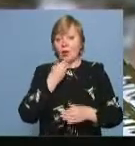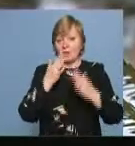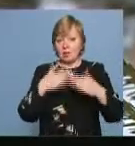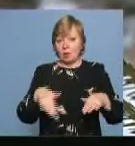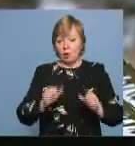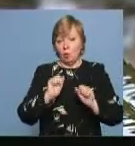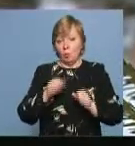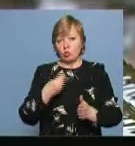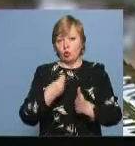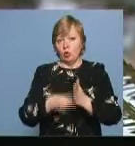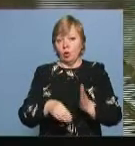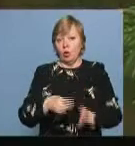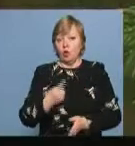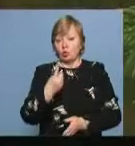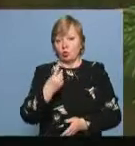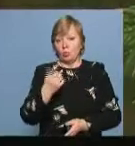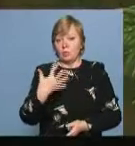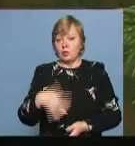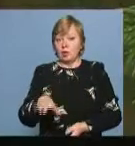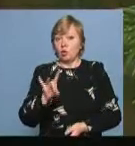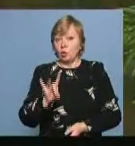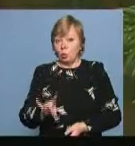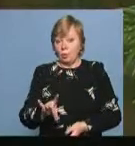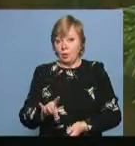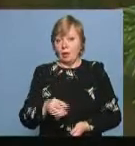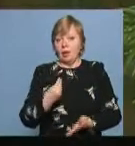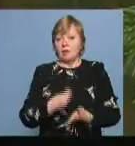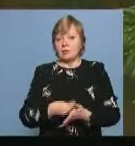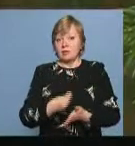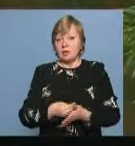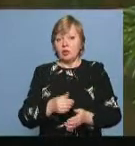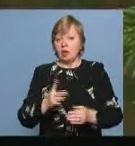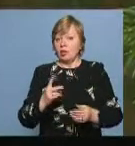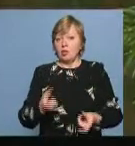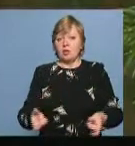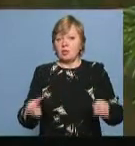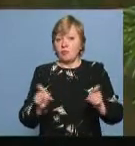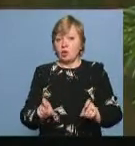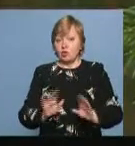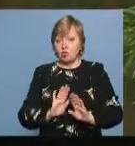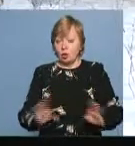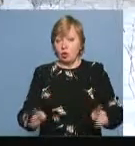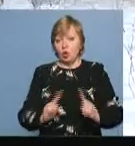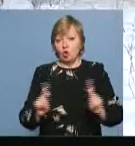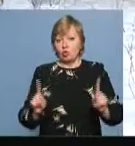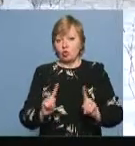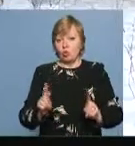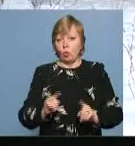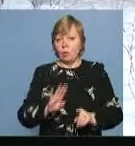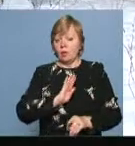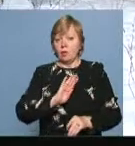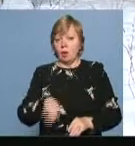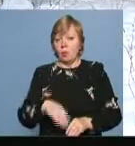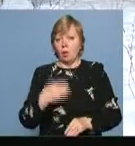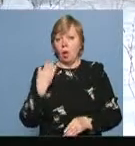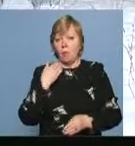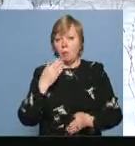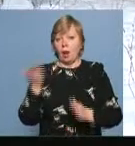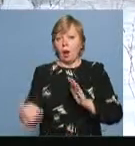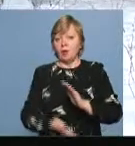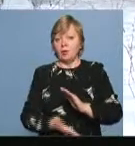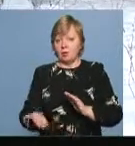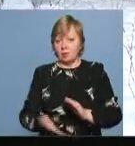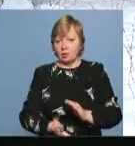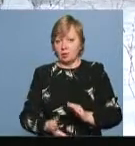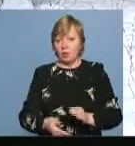за 150 рублей. Цены в этом году лесничие решили не завышать, чтобы не провоцировать на браконьерство. Зеленое